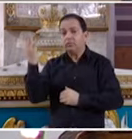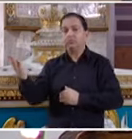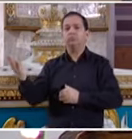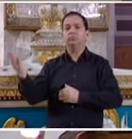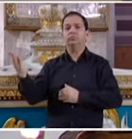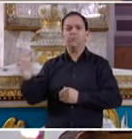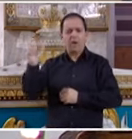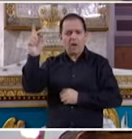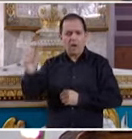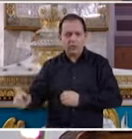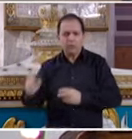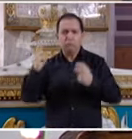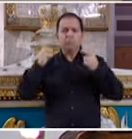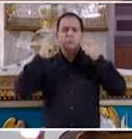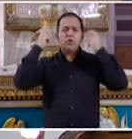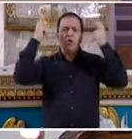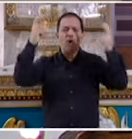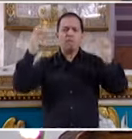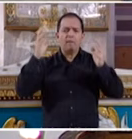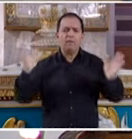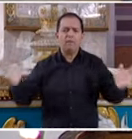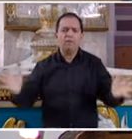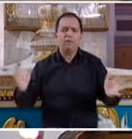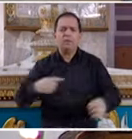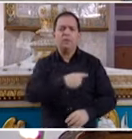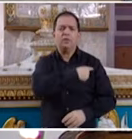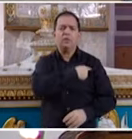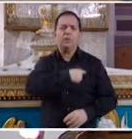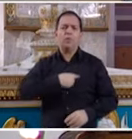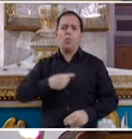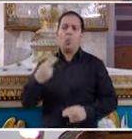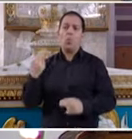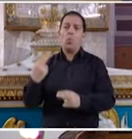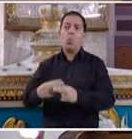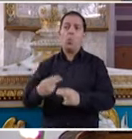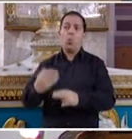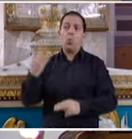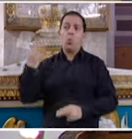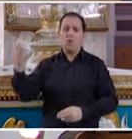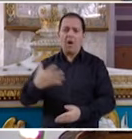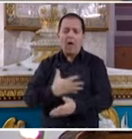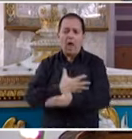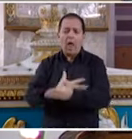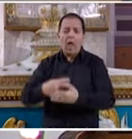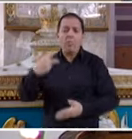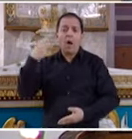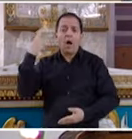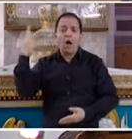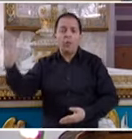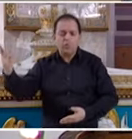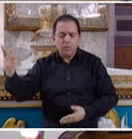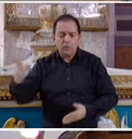προβάτων, τον μέγαν εν αίματι διαθήκης